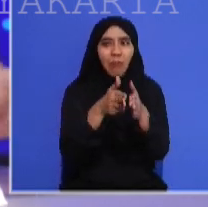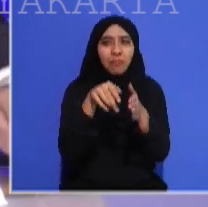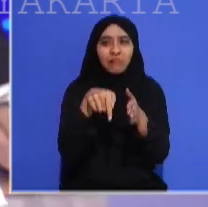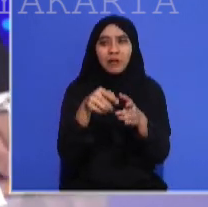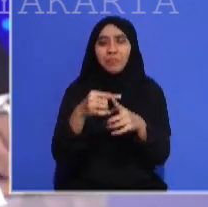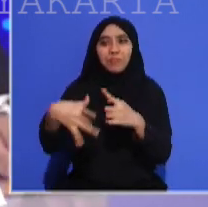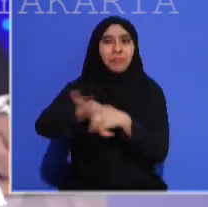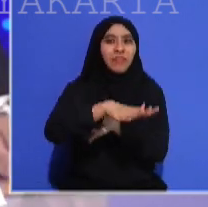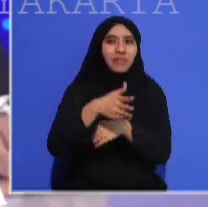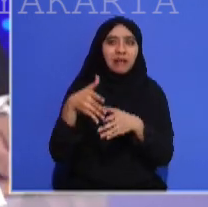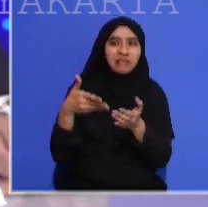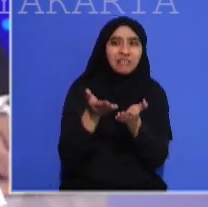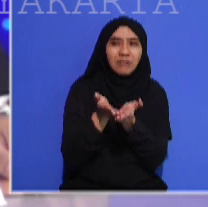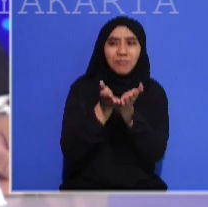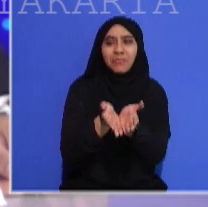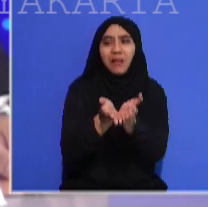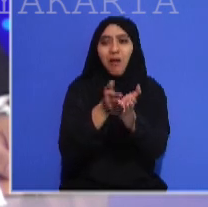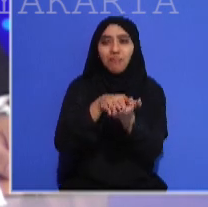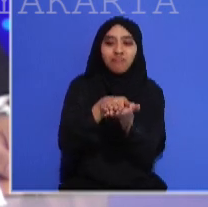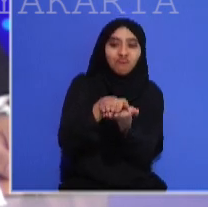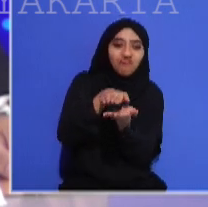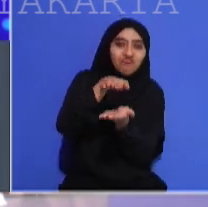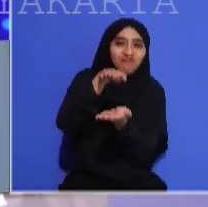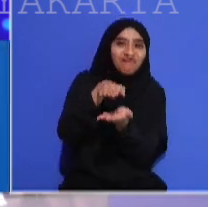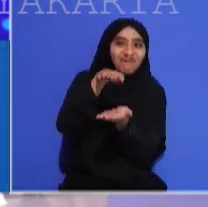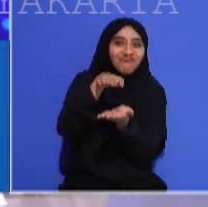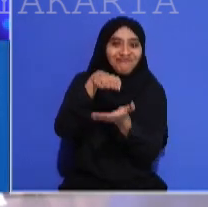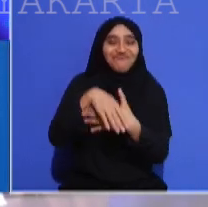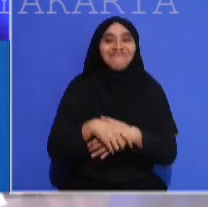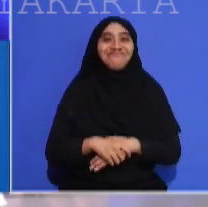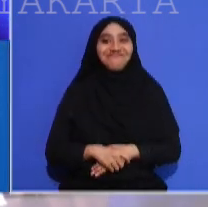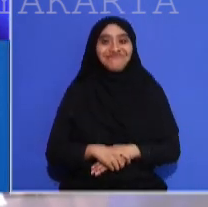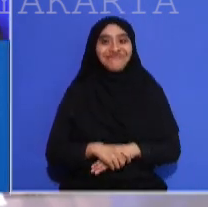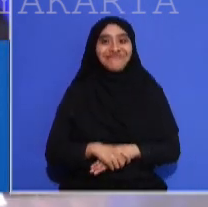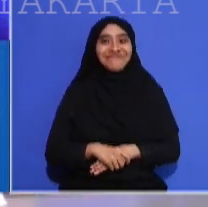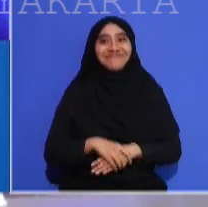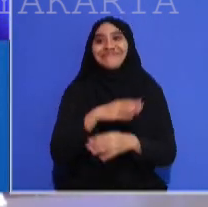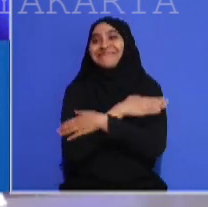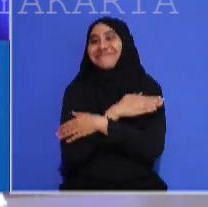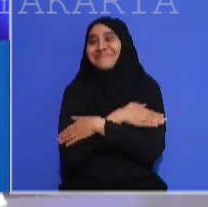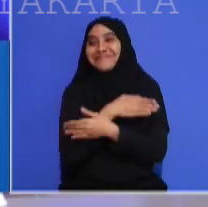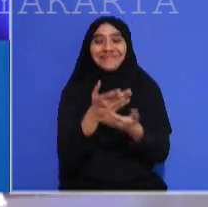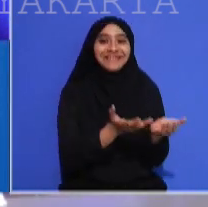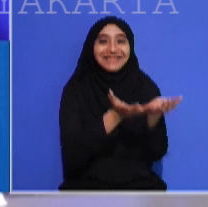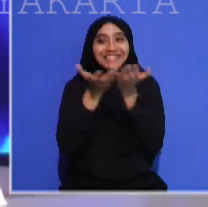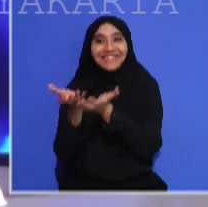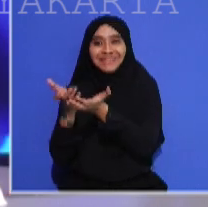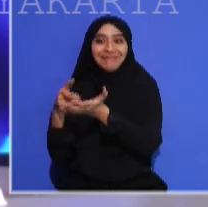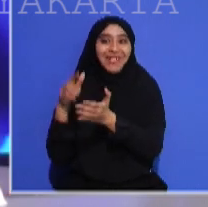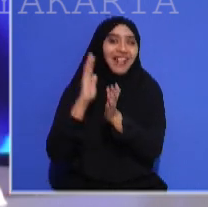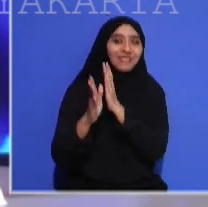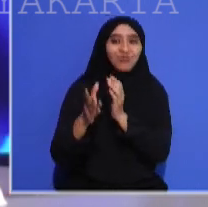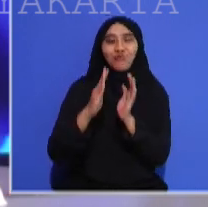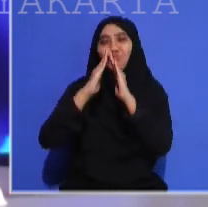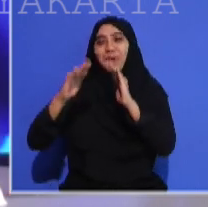Tanjungsari kabupaten Gunung Kidul membuat warga gempar jenazah Kemudian dievakuasi oleh petugas dan langsung dibawa ke RSUD